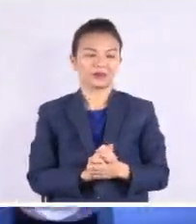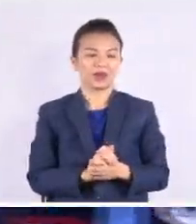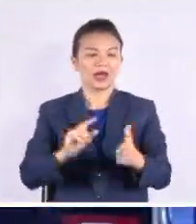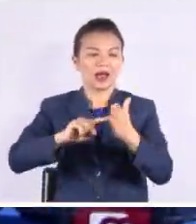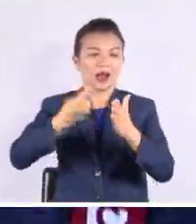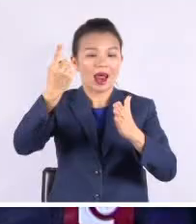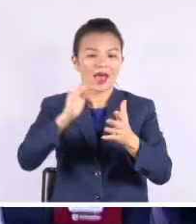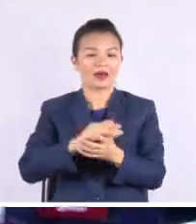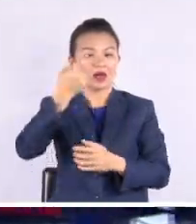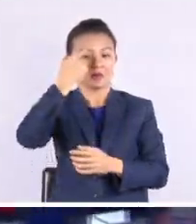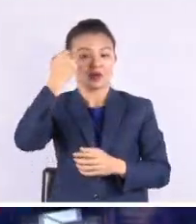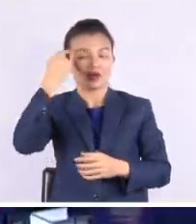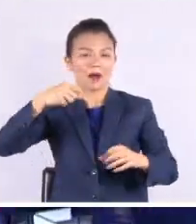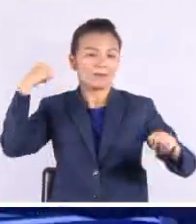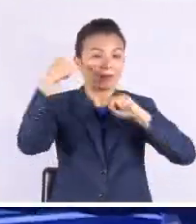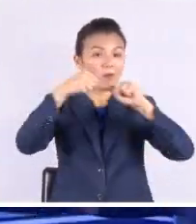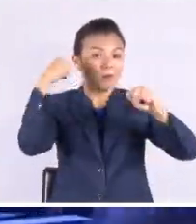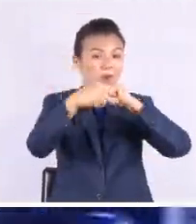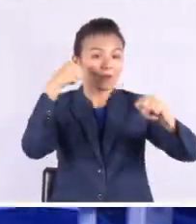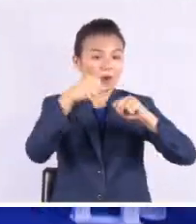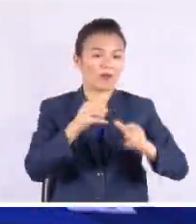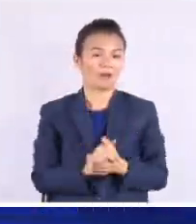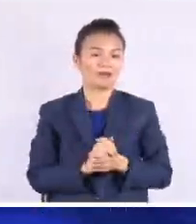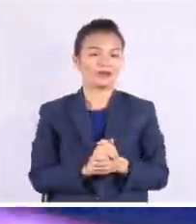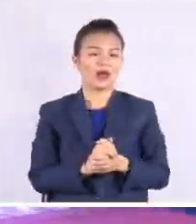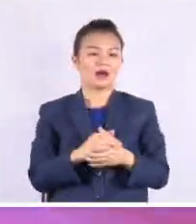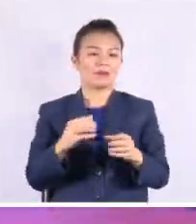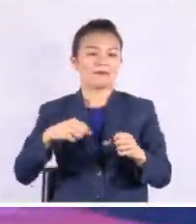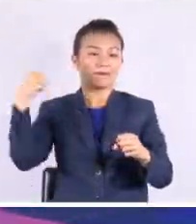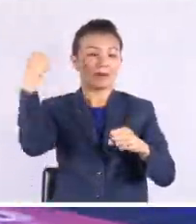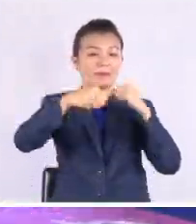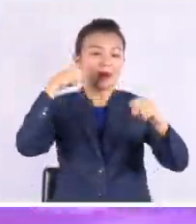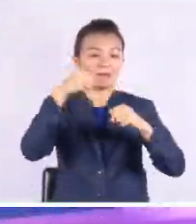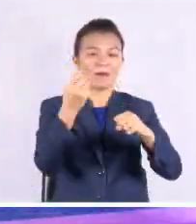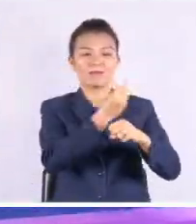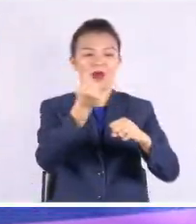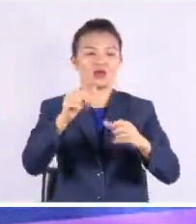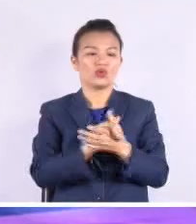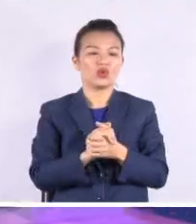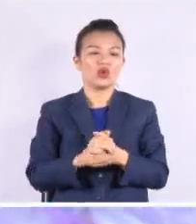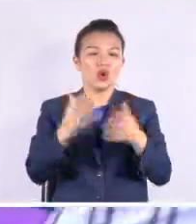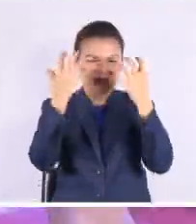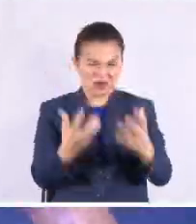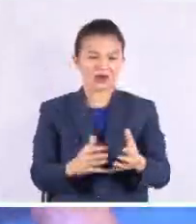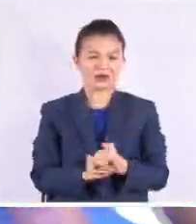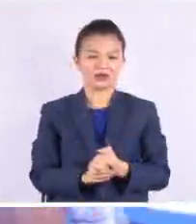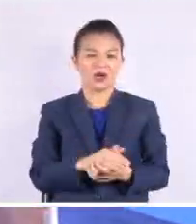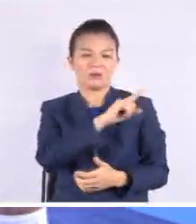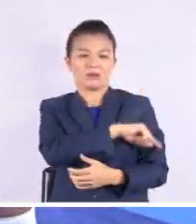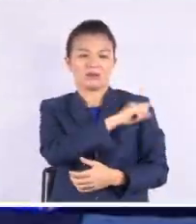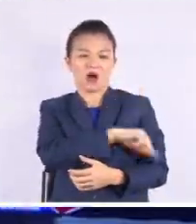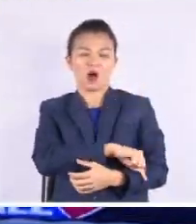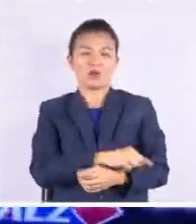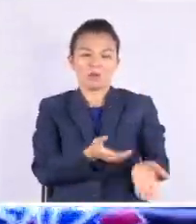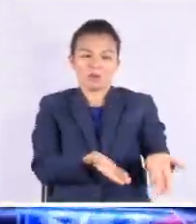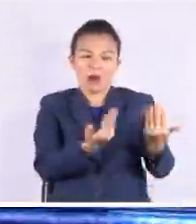ใบนัดมีขาที่เดินหน้าลุยเลยครับอาศัยพลังมากที่ออกได้รวดเร็วกว่าและหนักกว่าครับคุณ Sนี่น้ำหนักต่าง